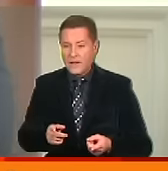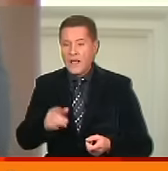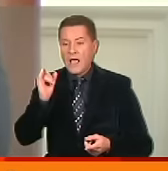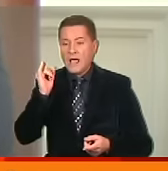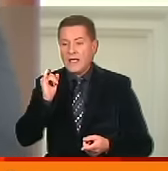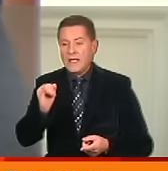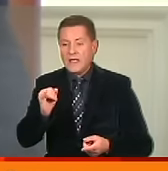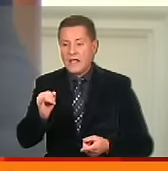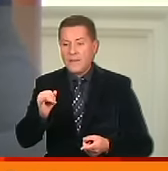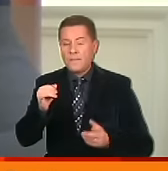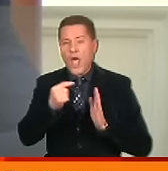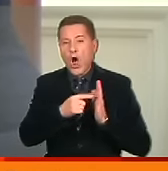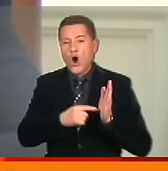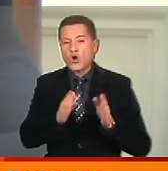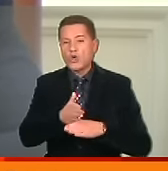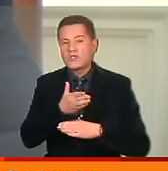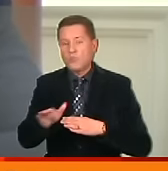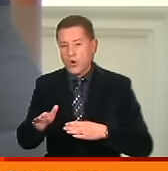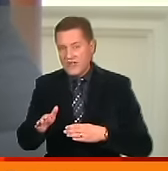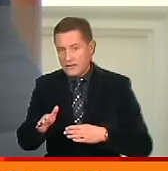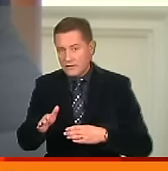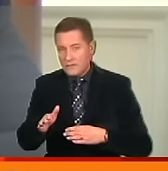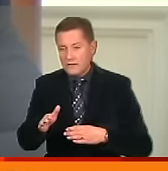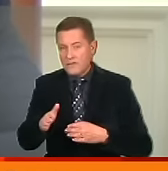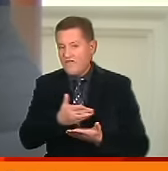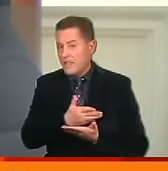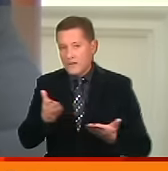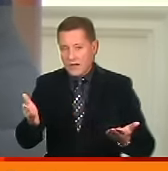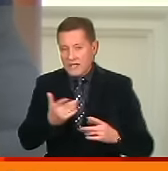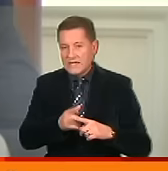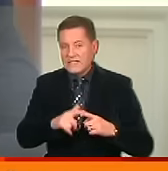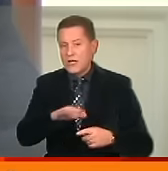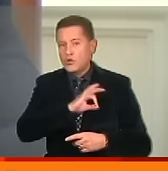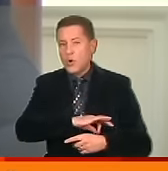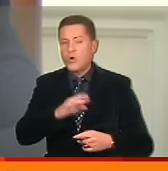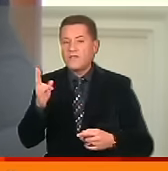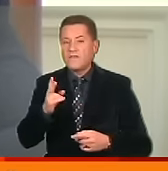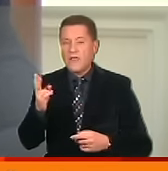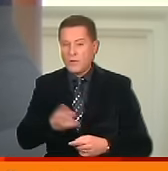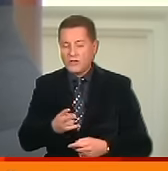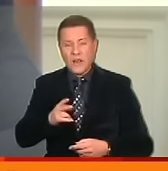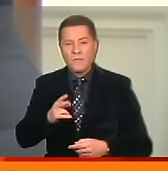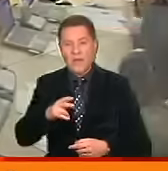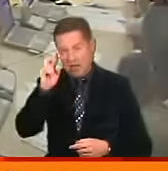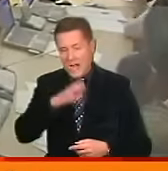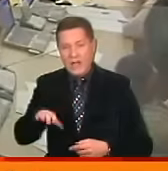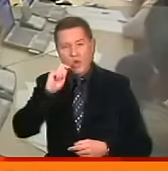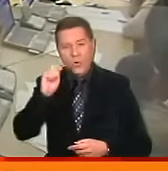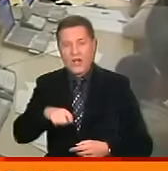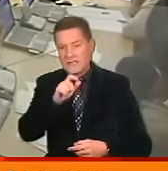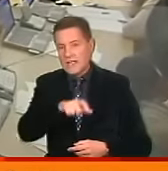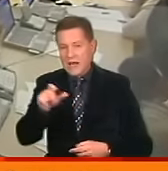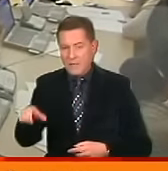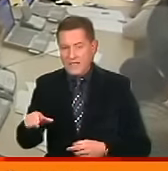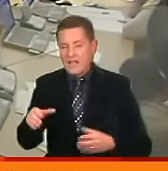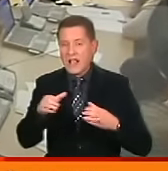і розподіл абсолютно відкритий цих доходів на потреби країни, українських громадян.